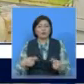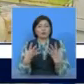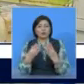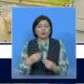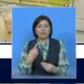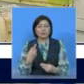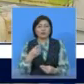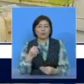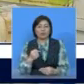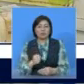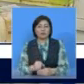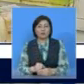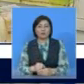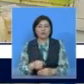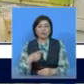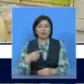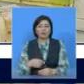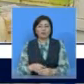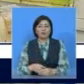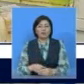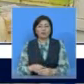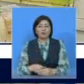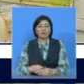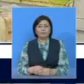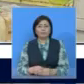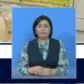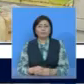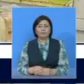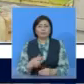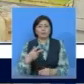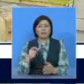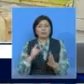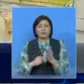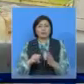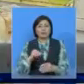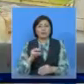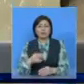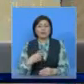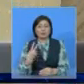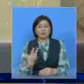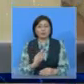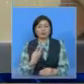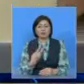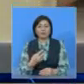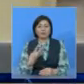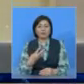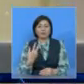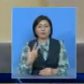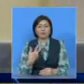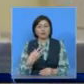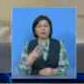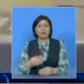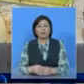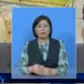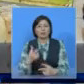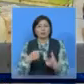категория 370, за десяток это я говорю, 370 тенге, и вторая категория 345. К примеру,